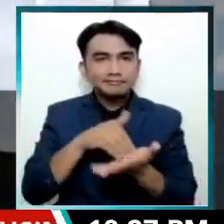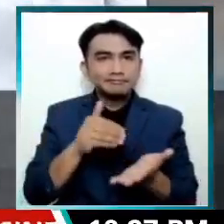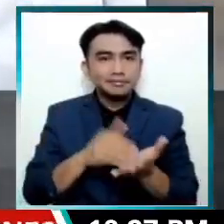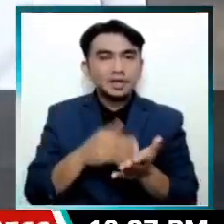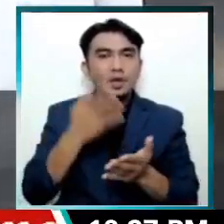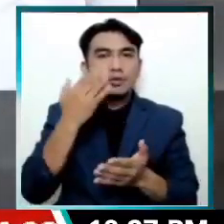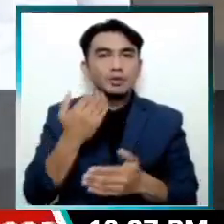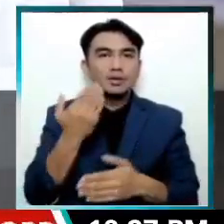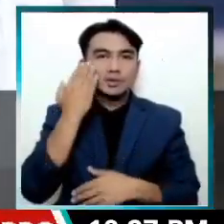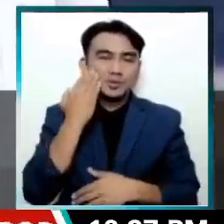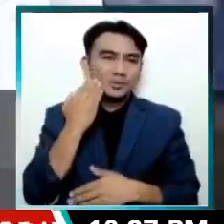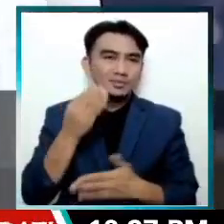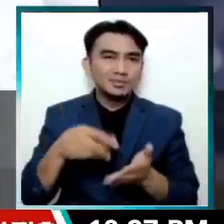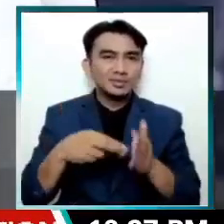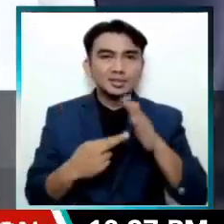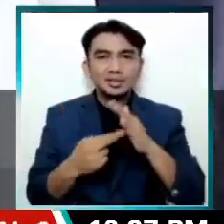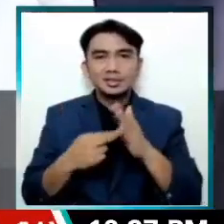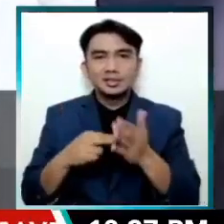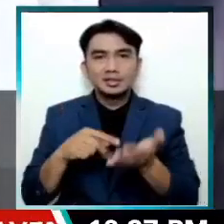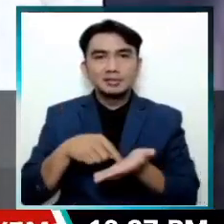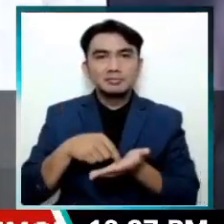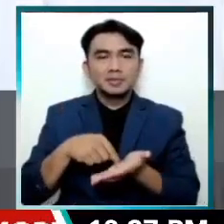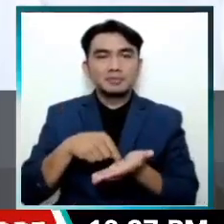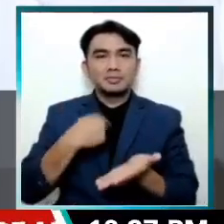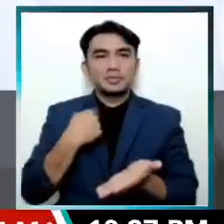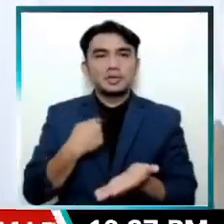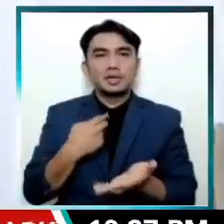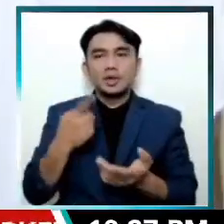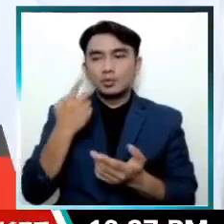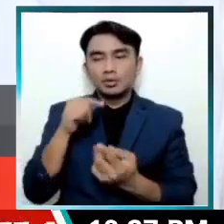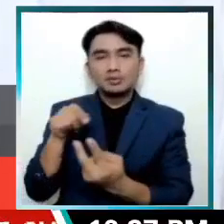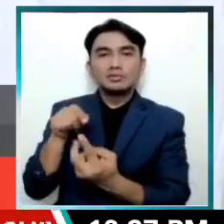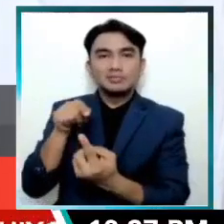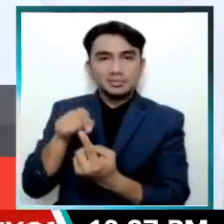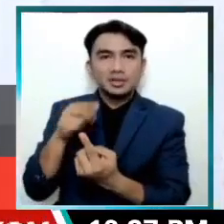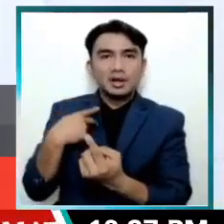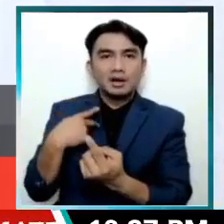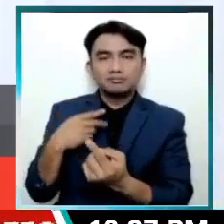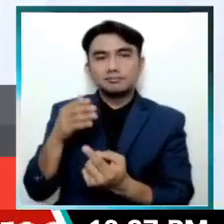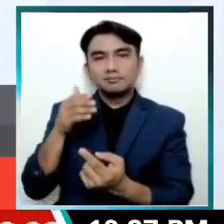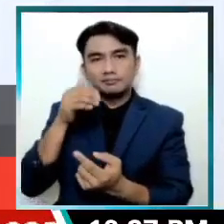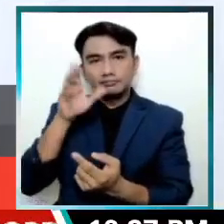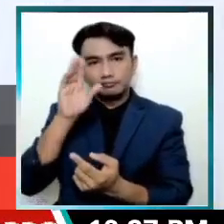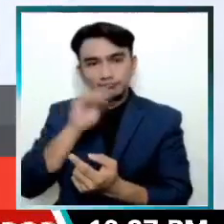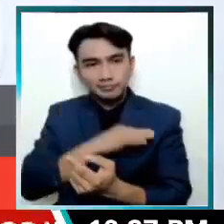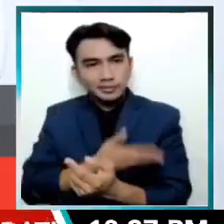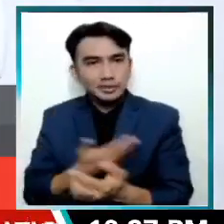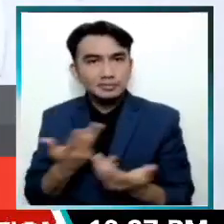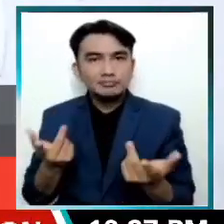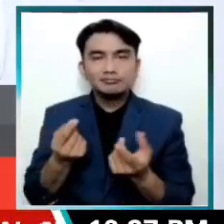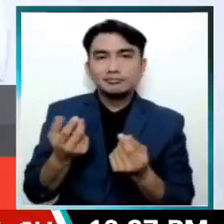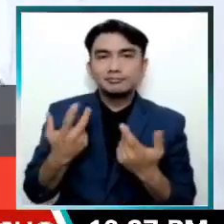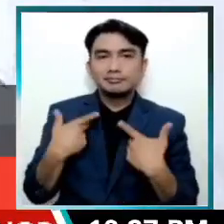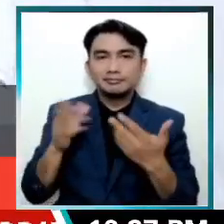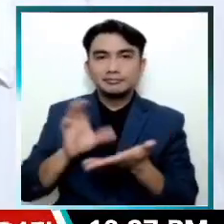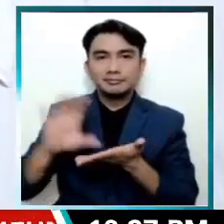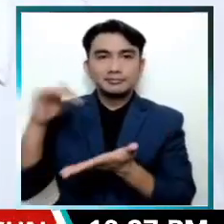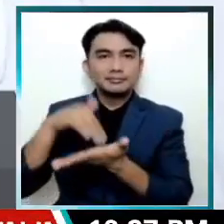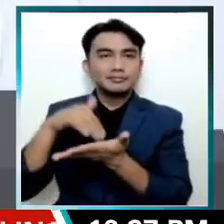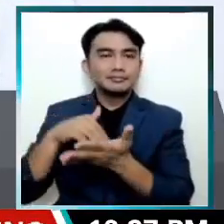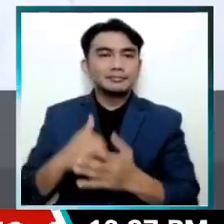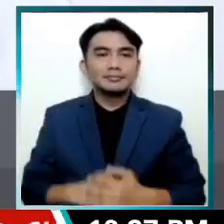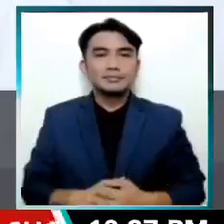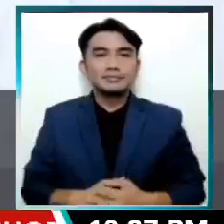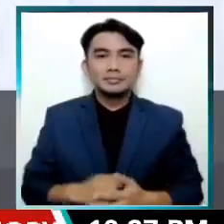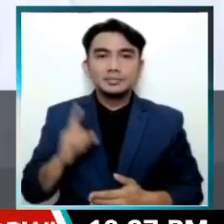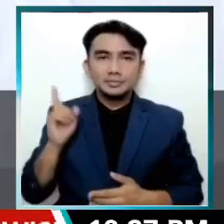pay, lalo't nag-aaral pa sa kolehiyo ang dalawa niyang anak. Medyo mahal pa rin yung tuition. So of course, I need to,